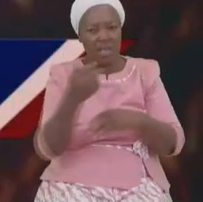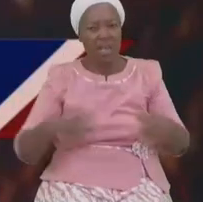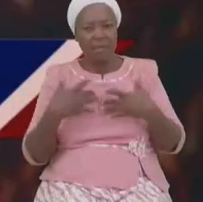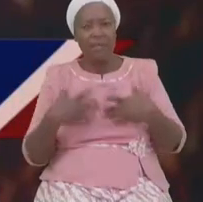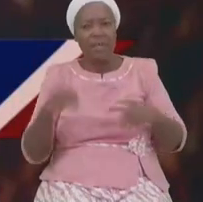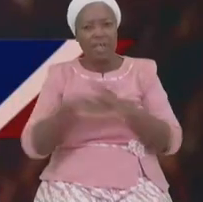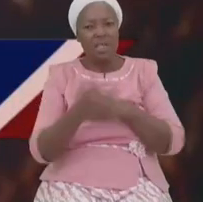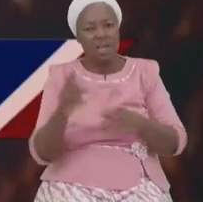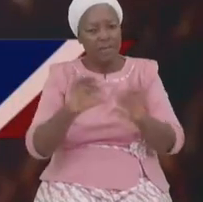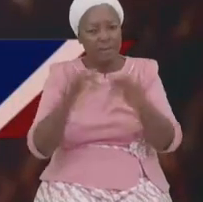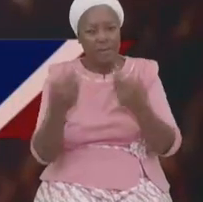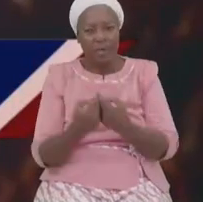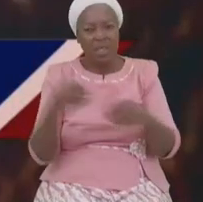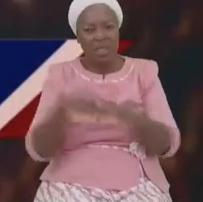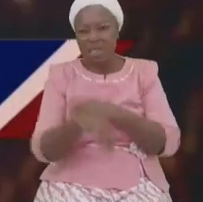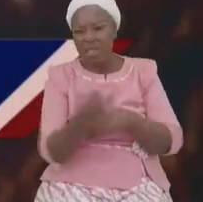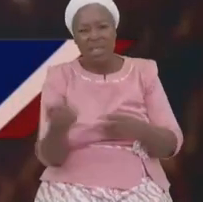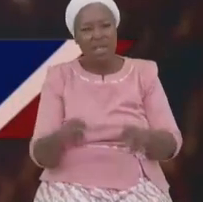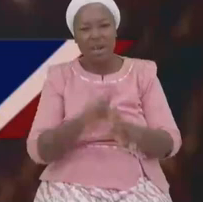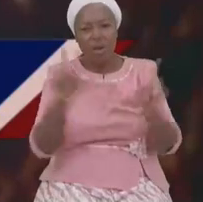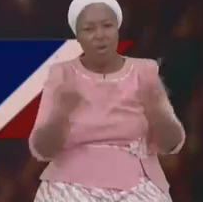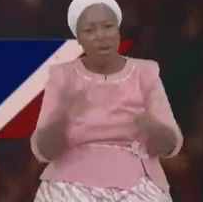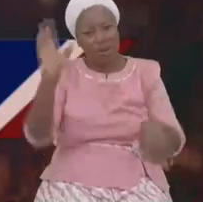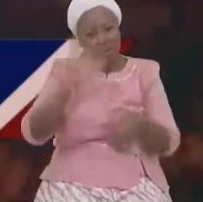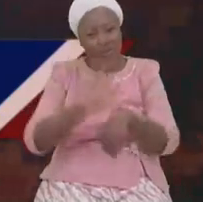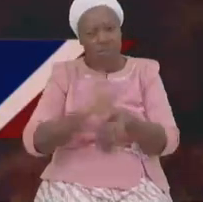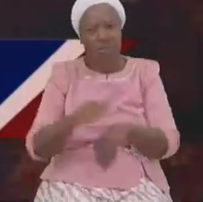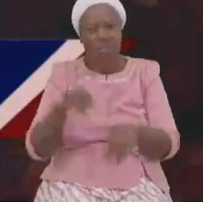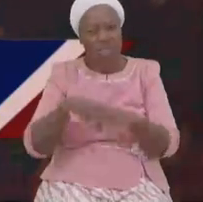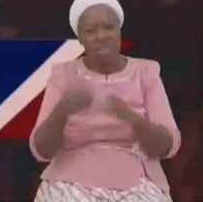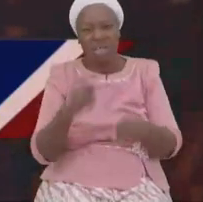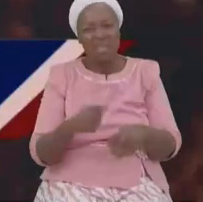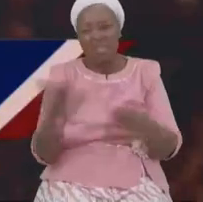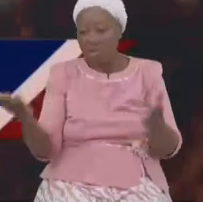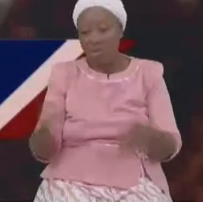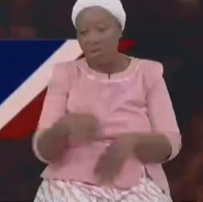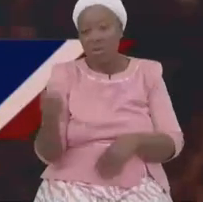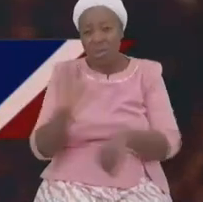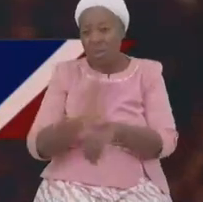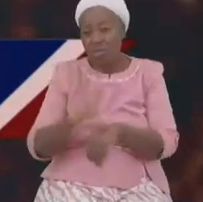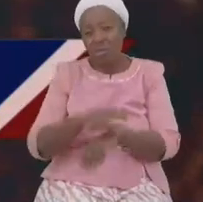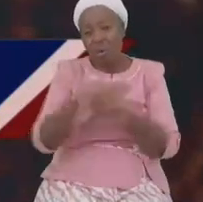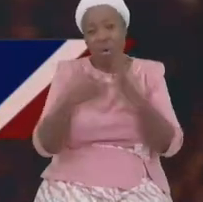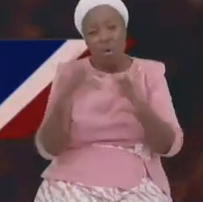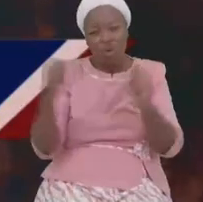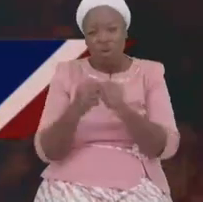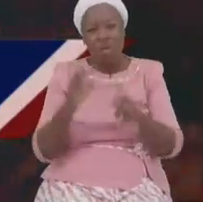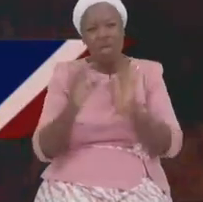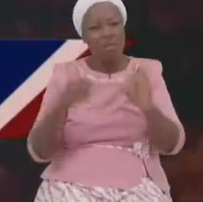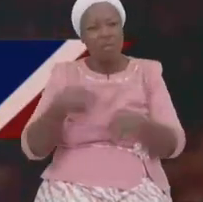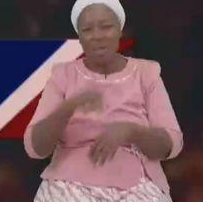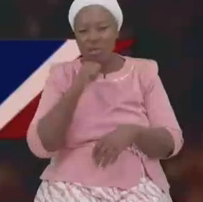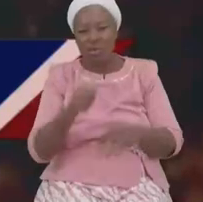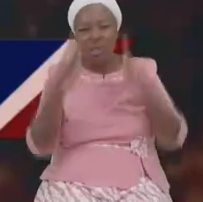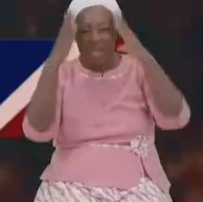une famille, dans une église locale, dans une dénomination, si nous n'expérimentons